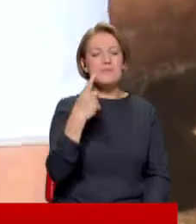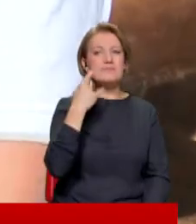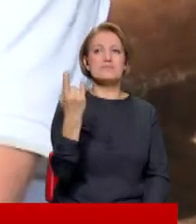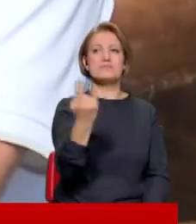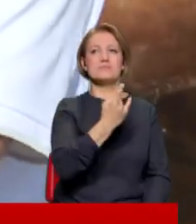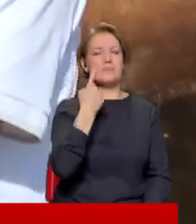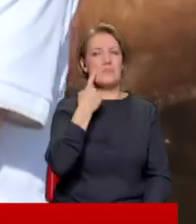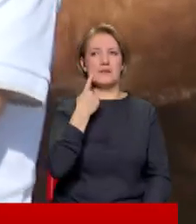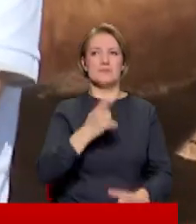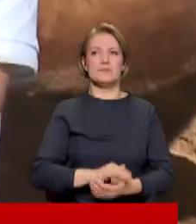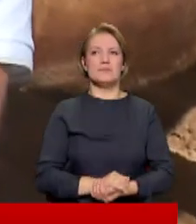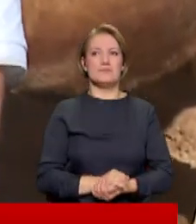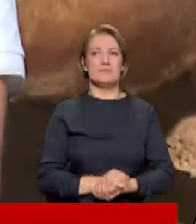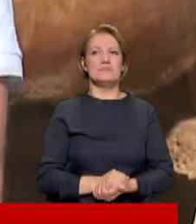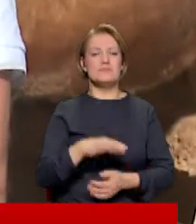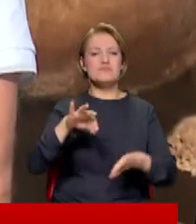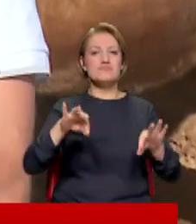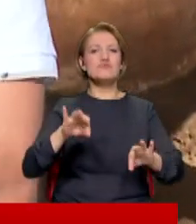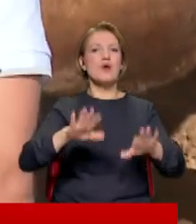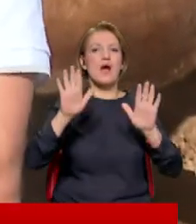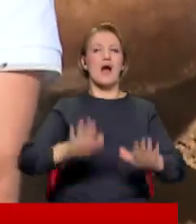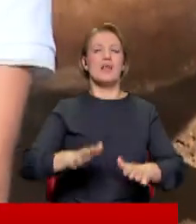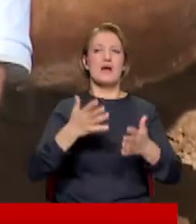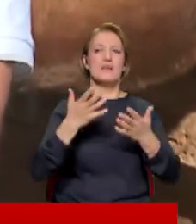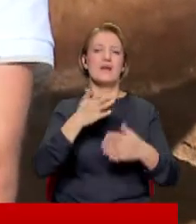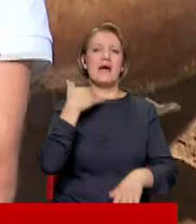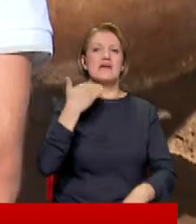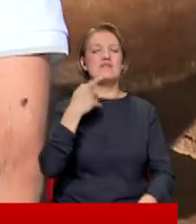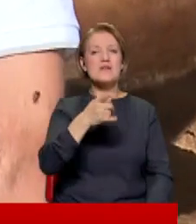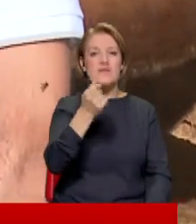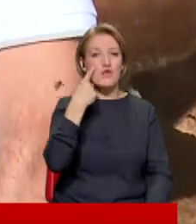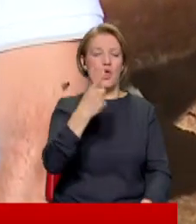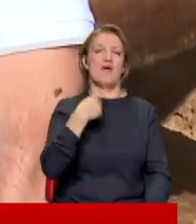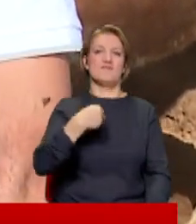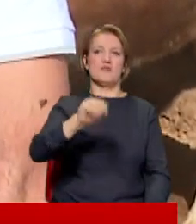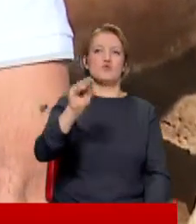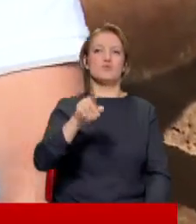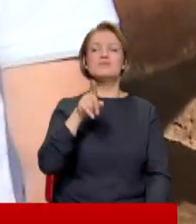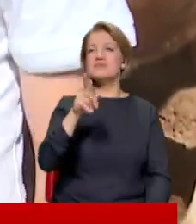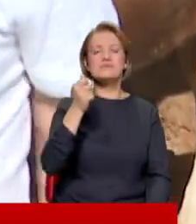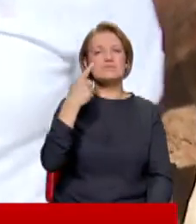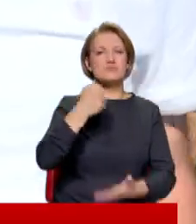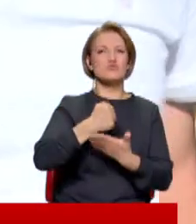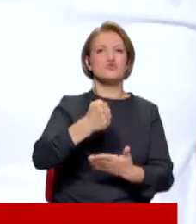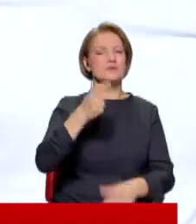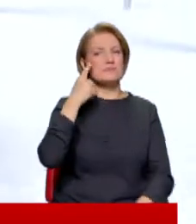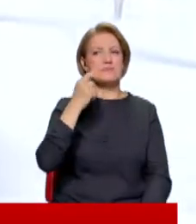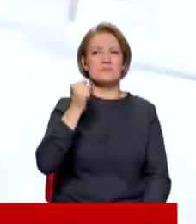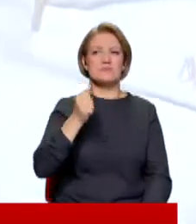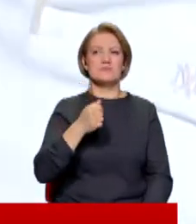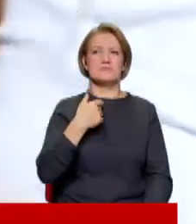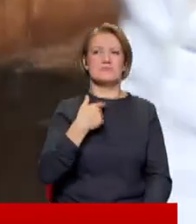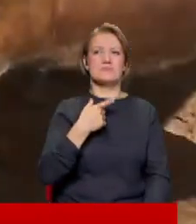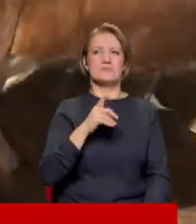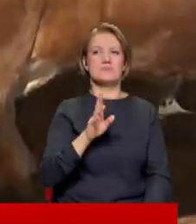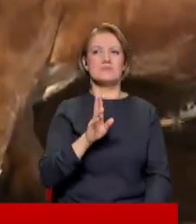gezelim. Zaten bugün kalan hayvanlar et fiyattan veriyoruz ablam. Siz ne kadar bütçeniz efendim? Sizin bütçeniz?